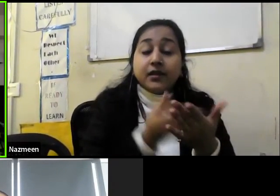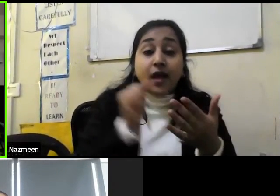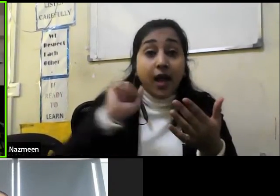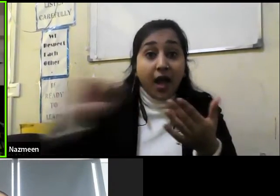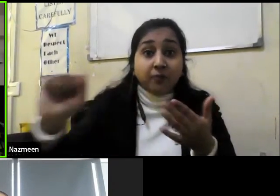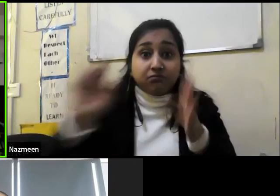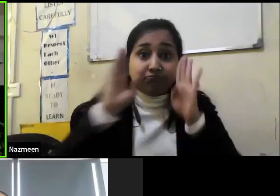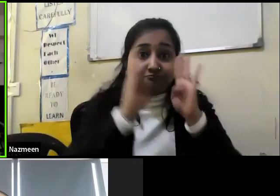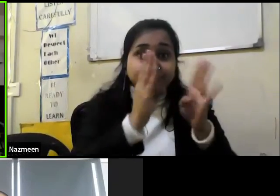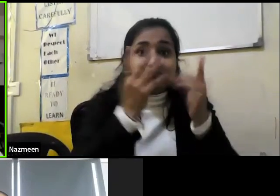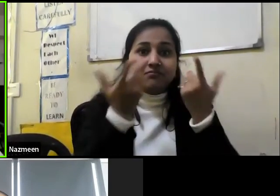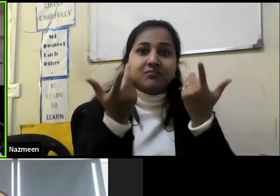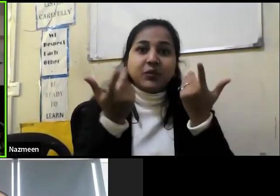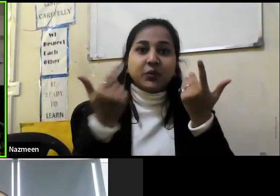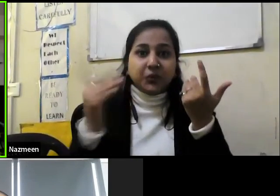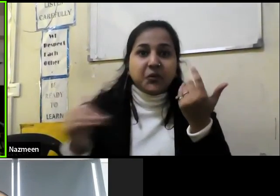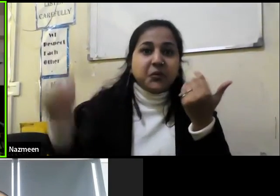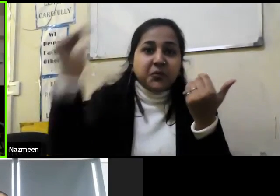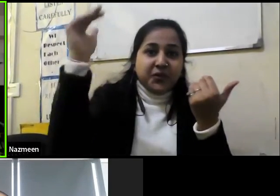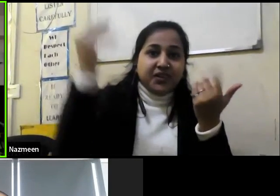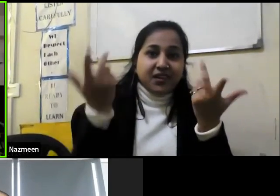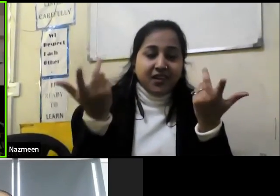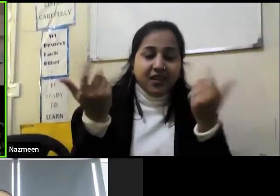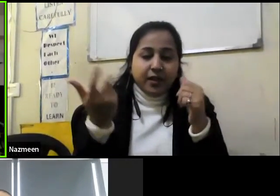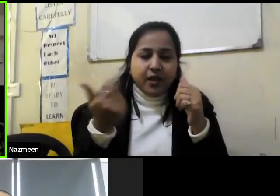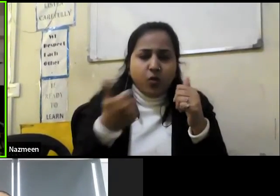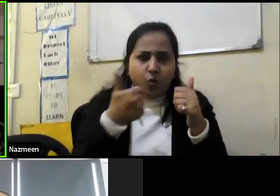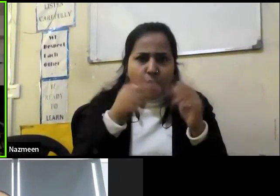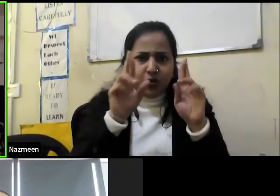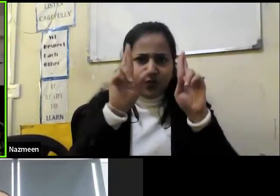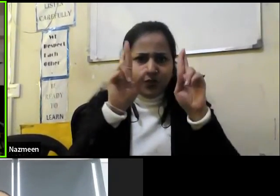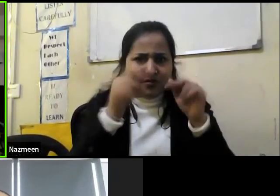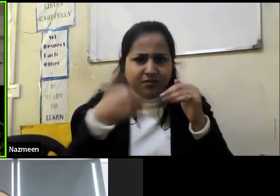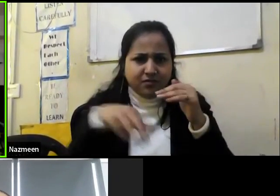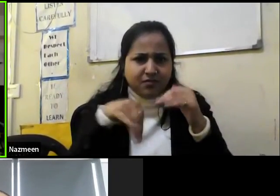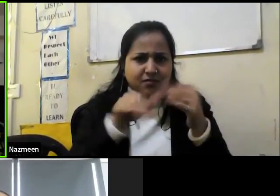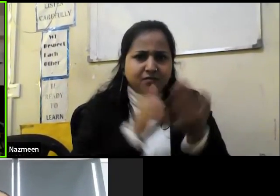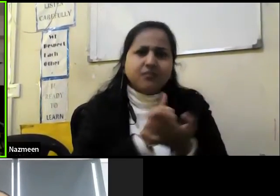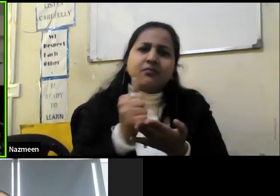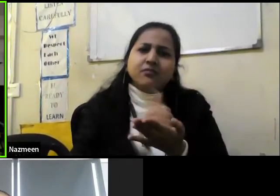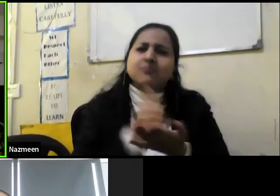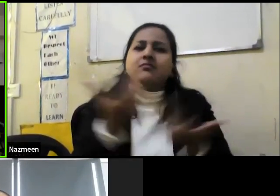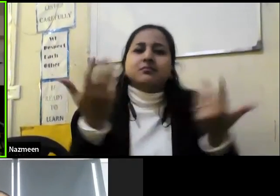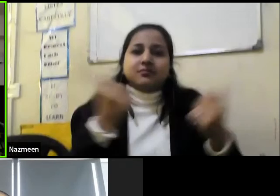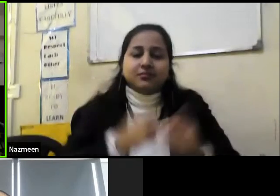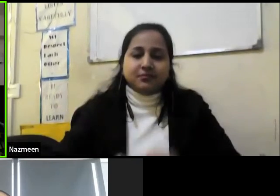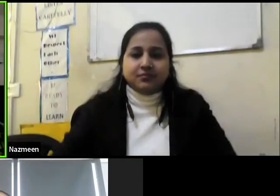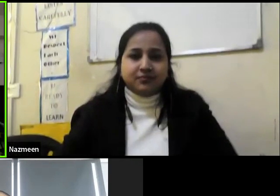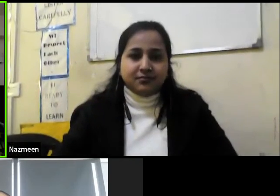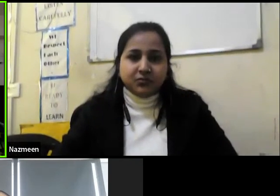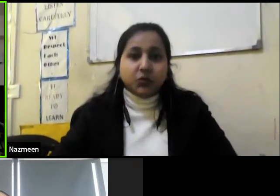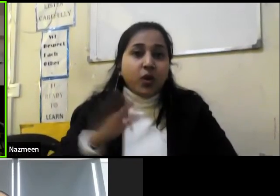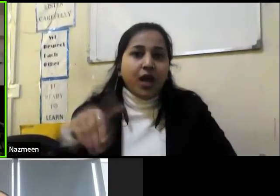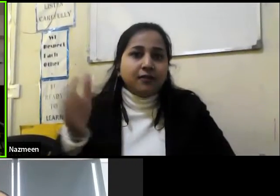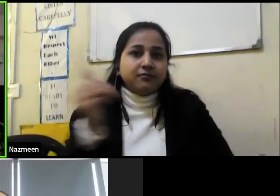तो उनके लिए अच्छा होगा, उनका अच्छा चांस है कि वो मिल जाएगा उनको, मतलब उनको नेसेसरी सहायता मिल जाएगी. और आपके लिए एक क्वेश्चन भी आ